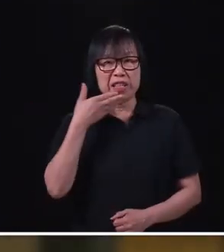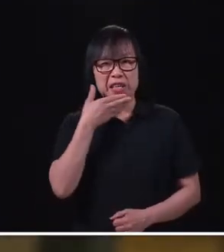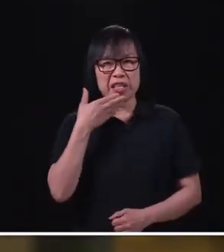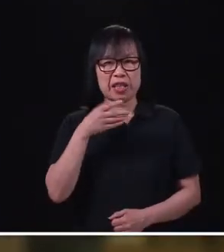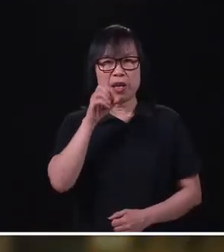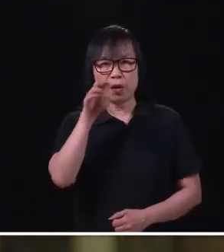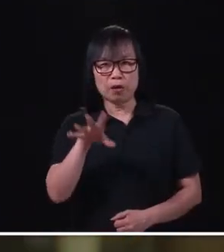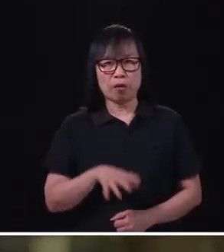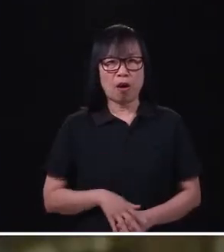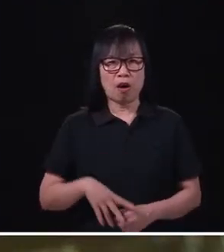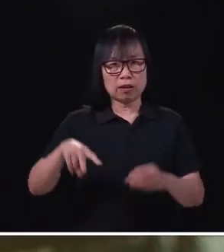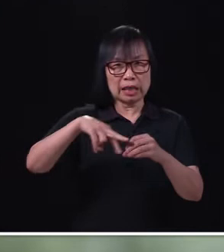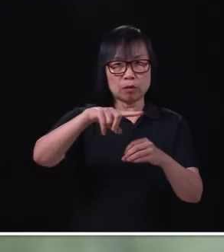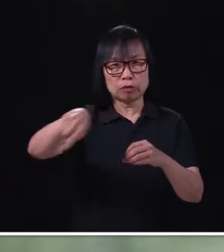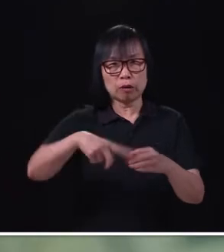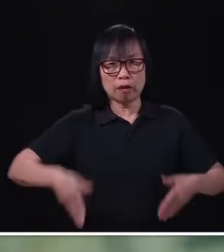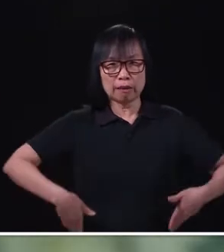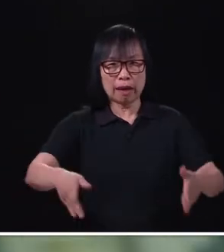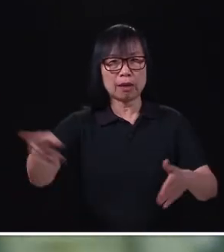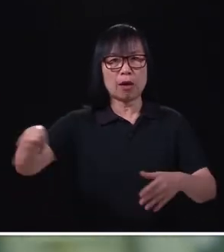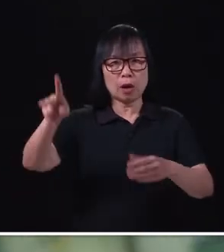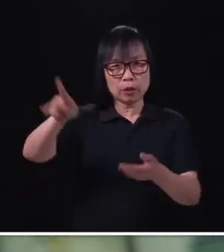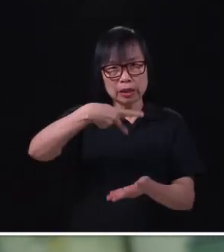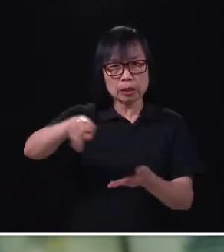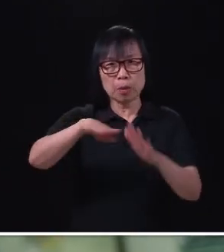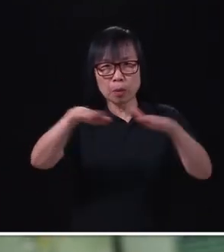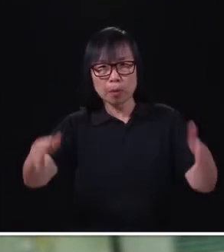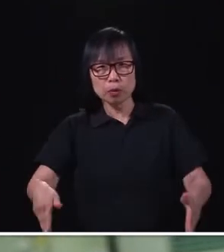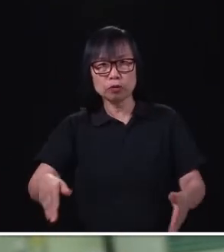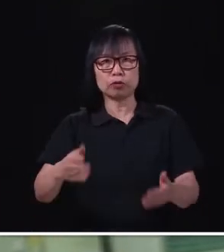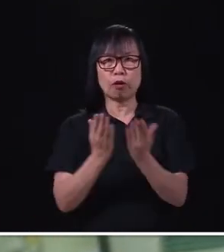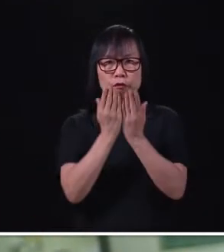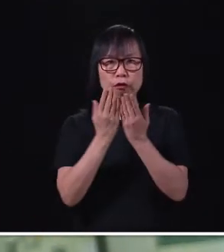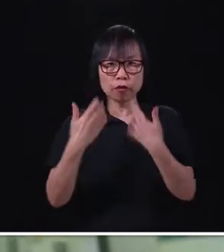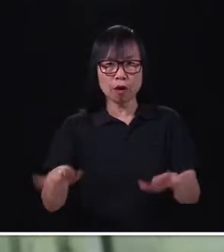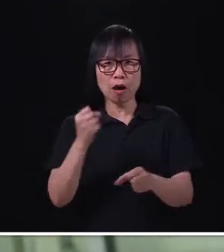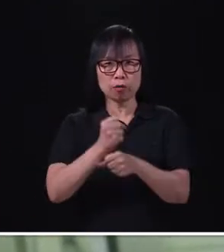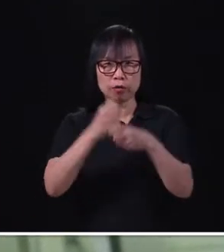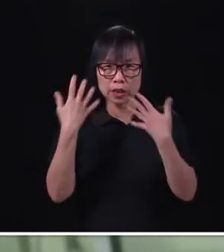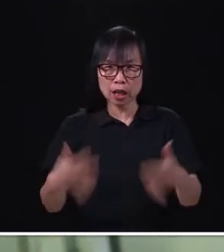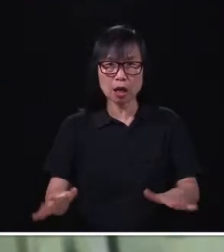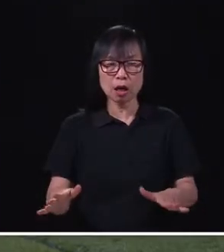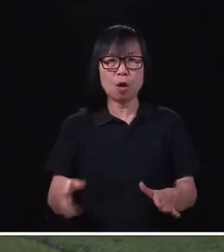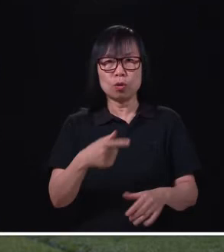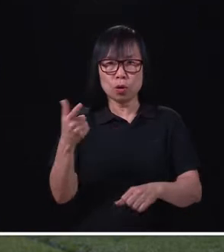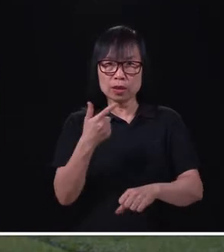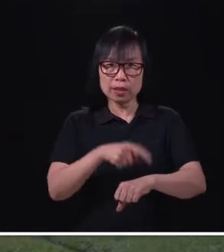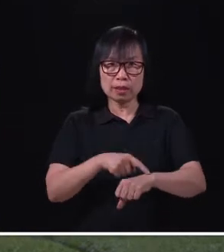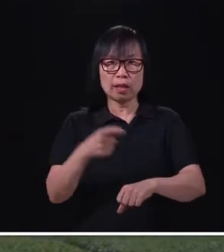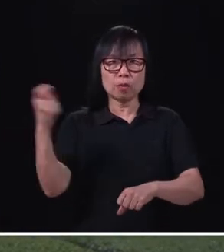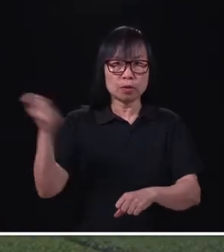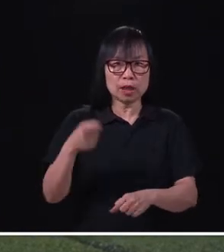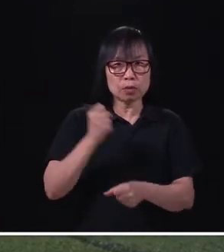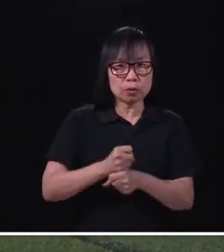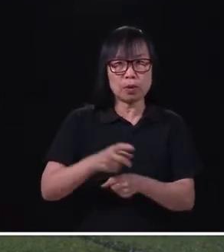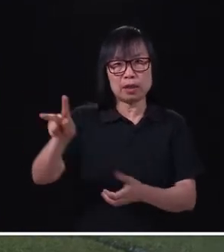啲年青人嚟講，球場、街頭就係佢哋嘅舞台。放咗學或者放咗工之後，好多時佢哋即